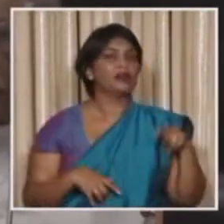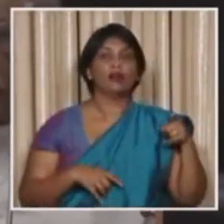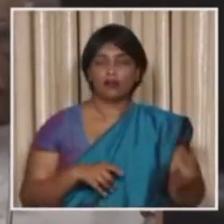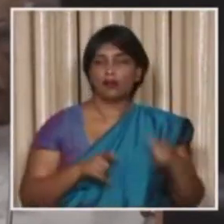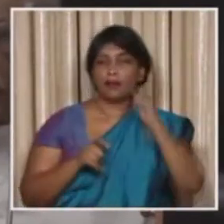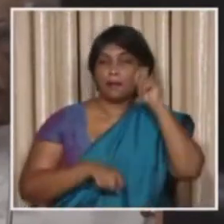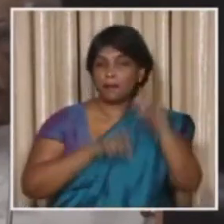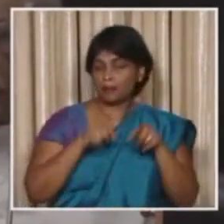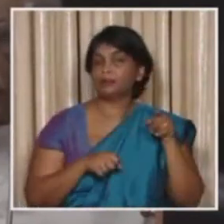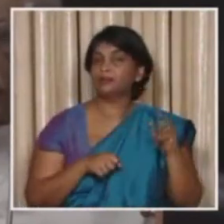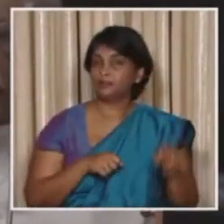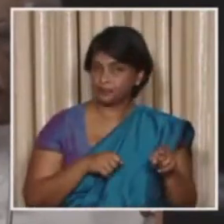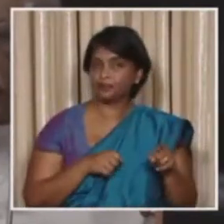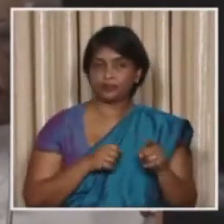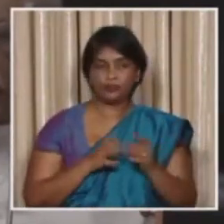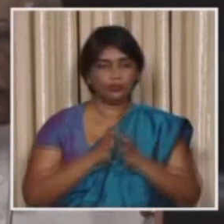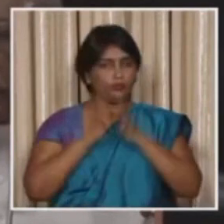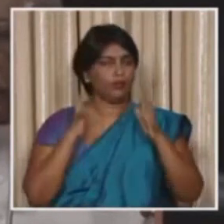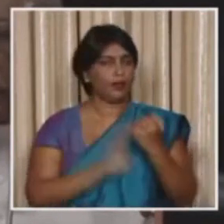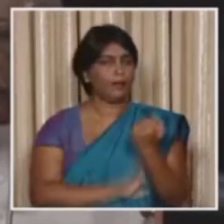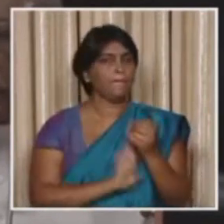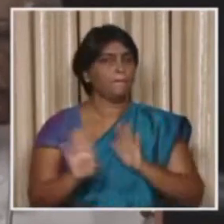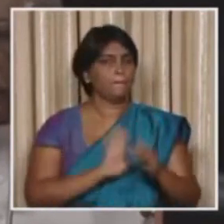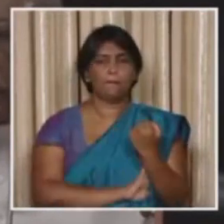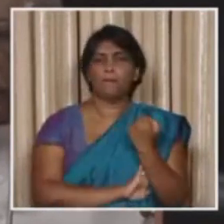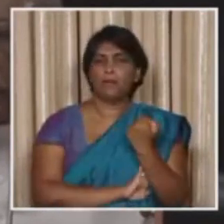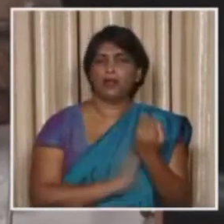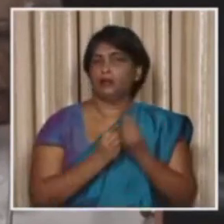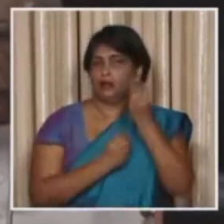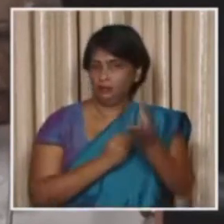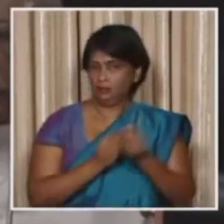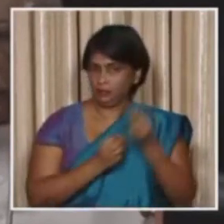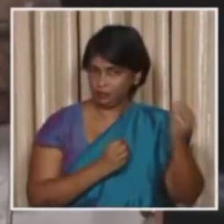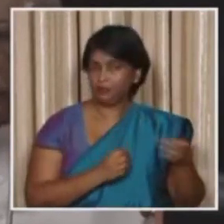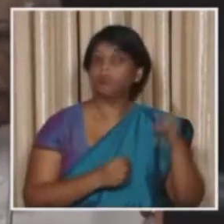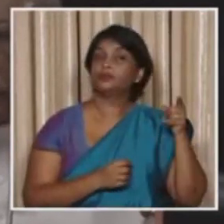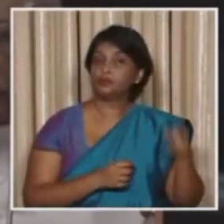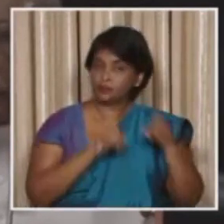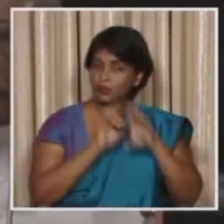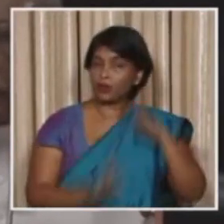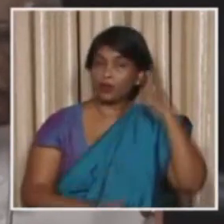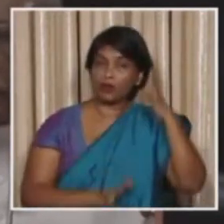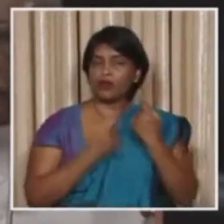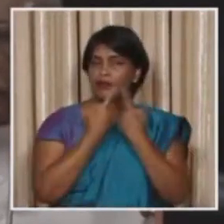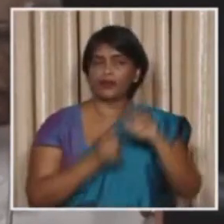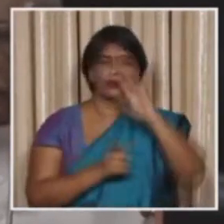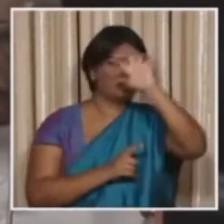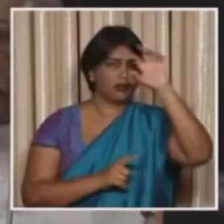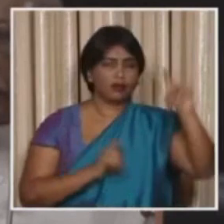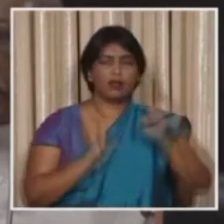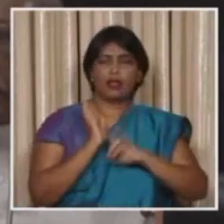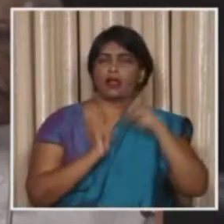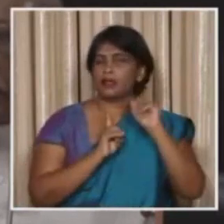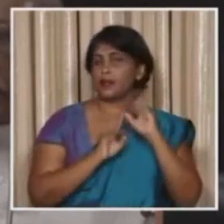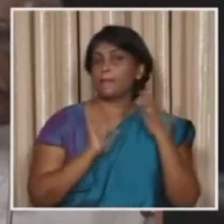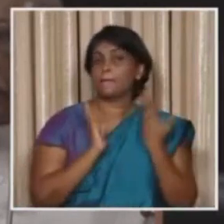සුළු ජනවර්ගයට ස්වයන්ත පාලන බලතල ඔවුන් ලබා දී තිබෙනවා මේ වගේ ලෝකයේ විවිධ රටවල් ජාතික